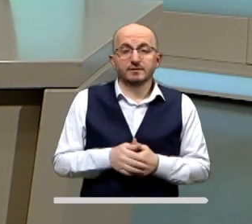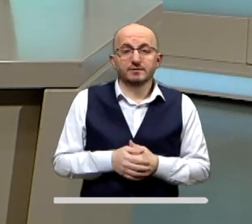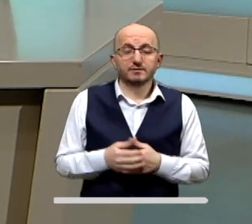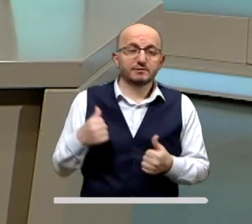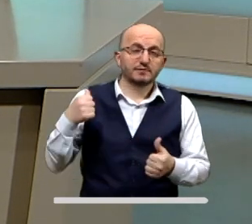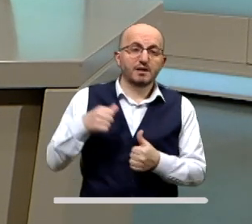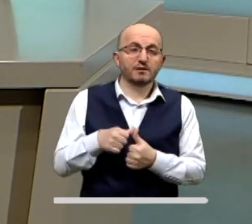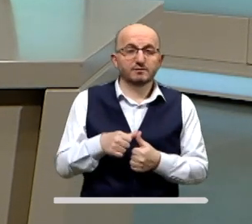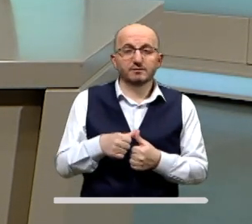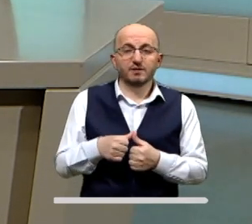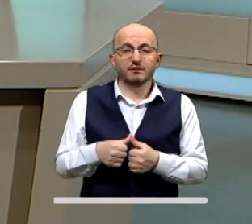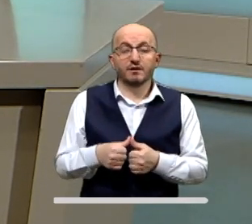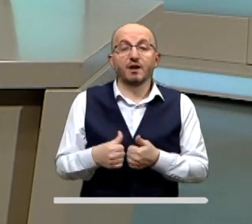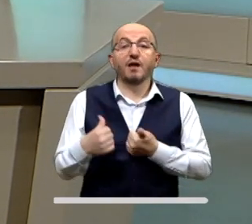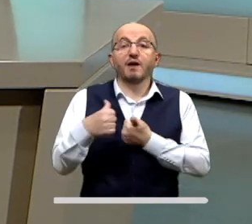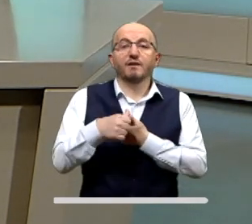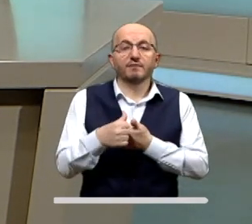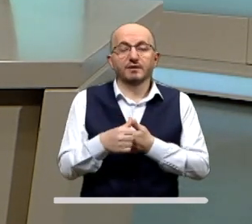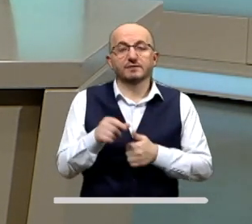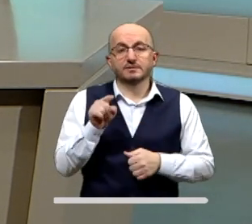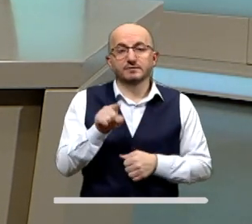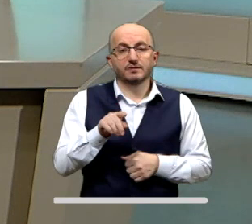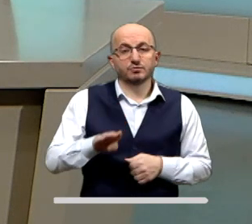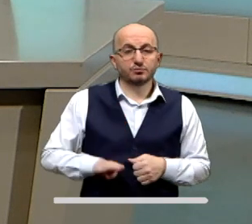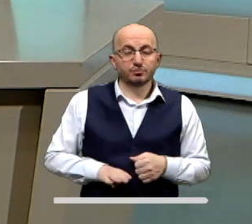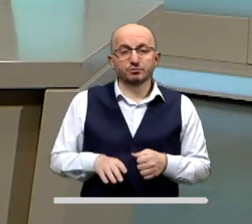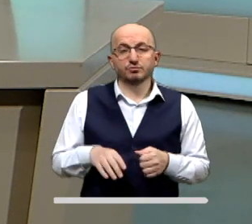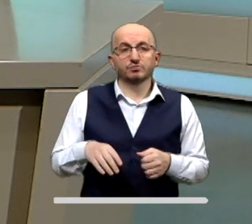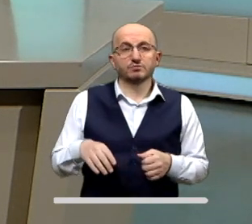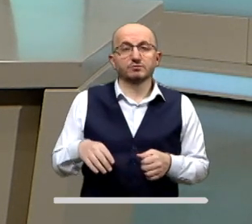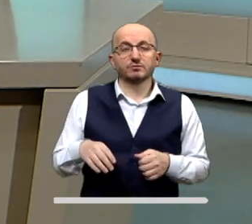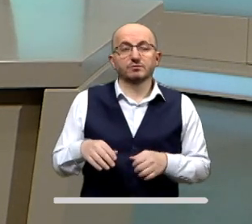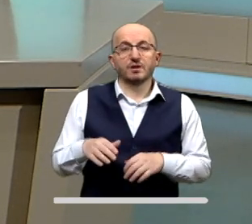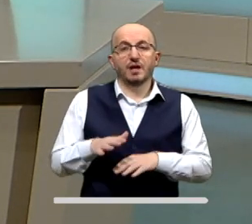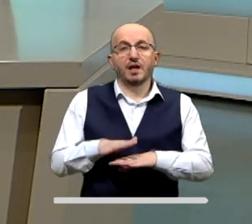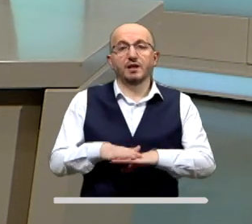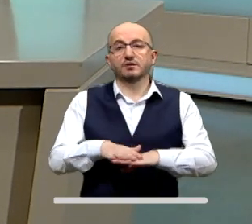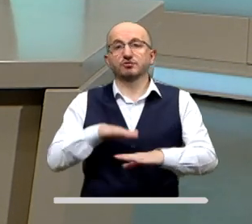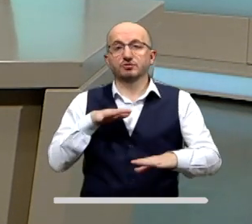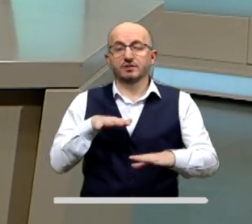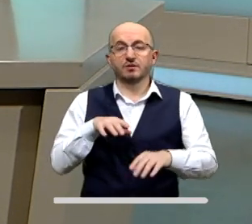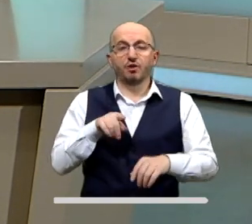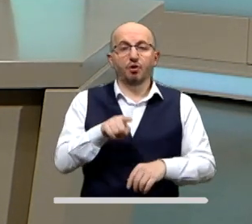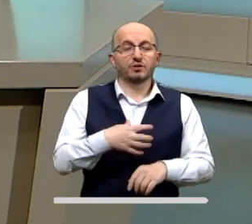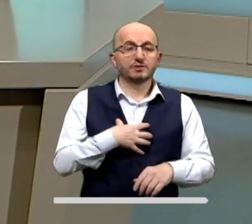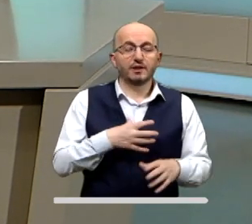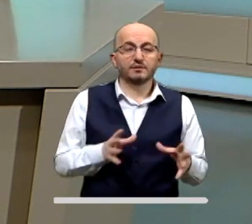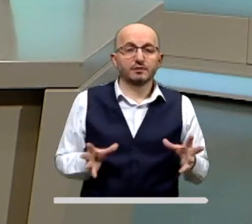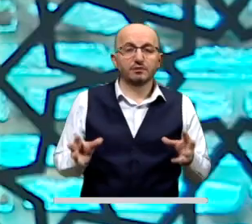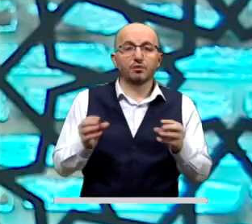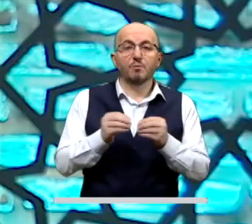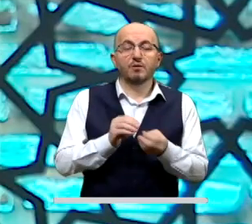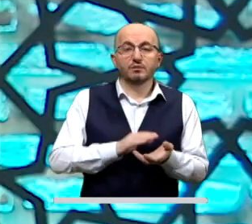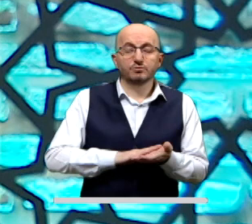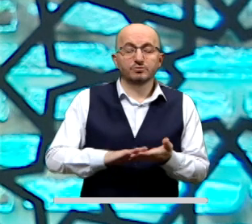tekrar bana bu evlendir dediler ki işte Sen çocuğun üzerinden Elini çek bu kendini toparlar dediler